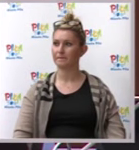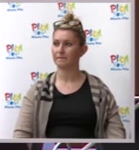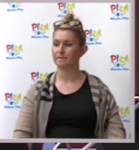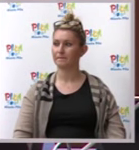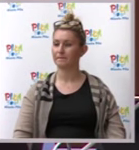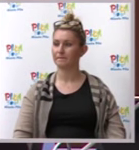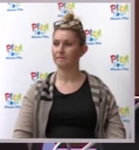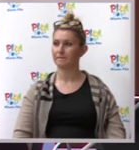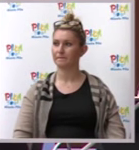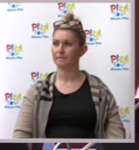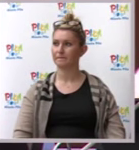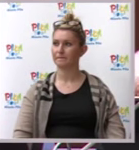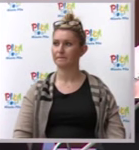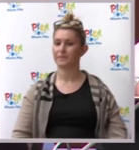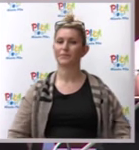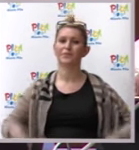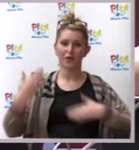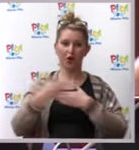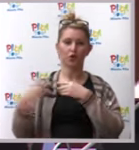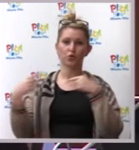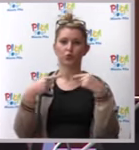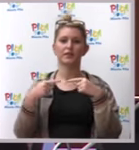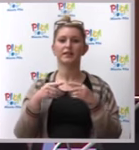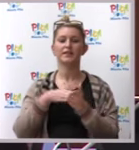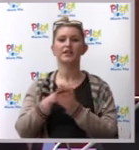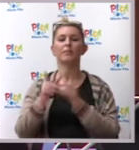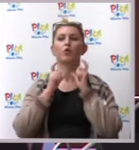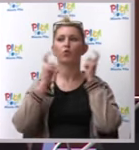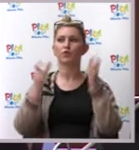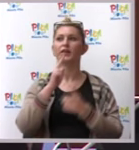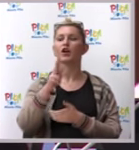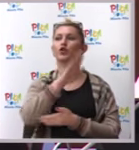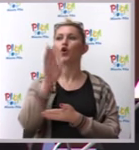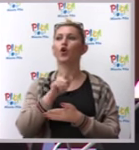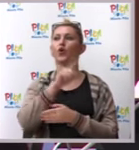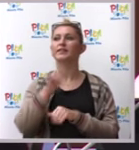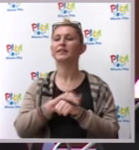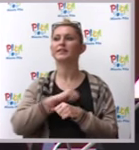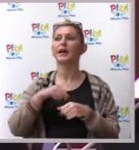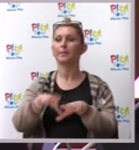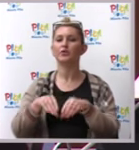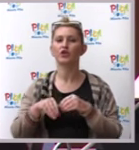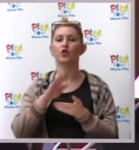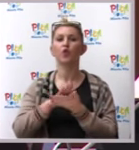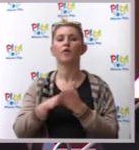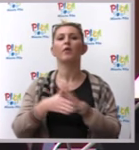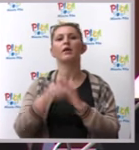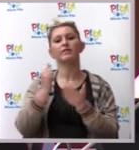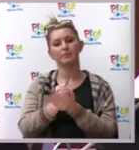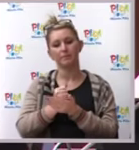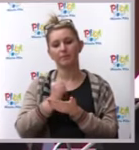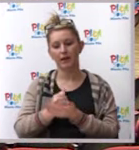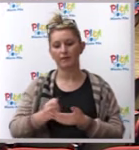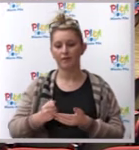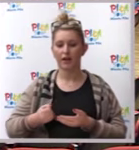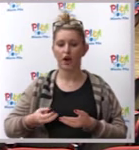tę uchwałę. Zamykam dyskusję. Przystępujemy do głosowania. Kto z pań i panów radnych jest za przyjęciem uchwały w sprawie opłaty targowej